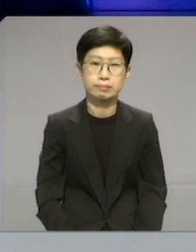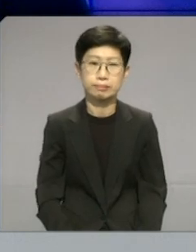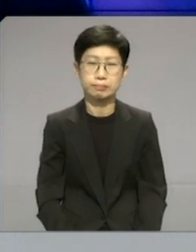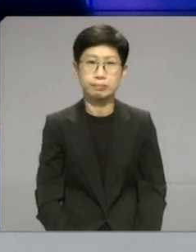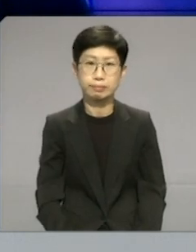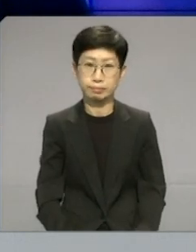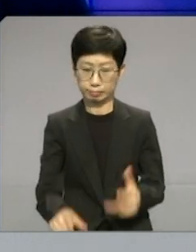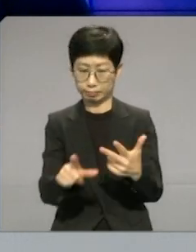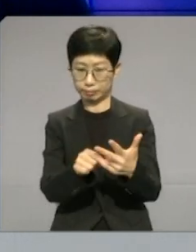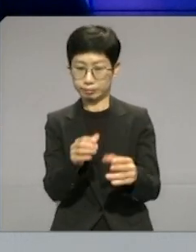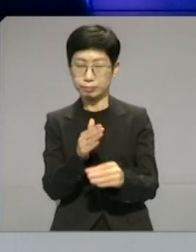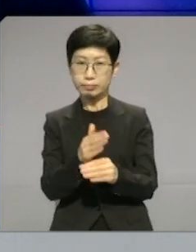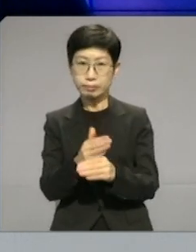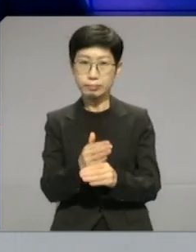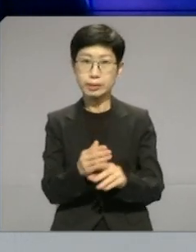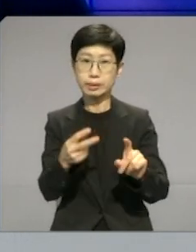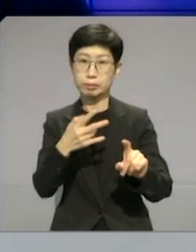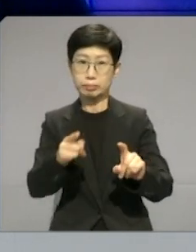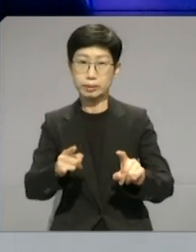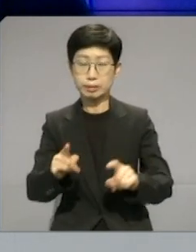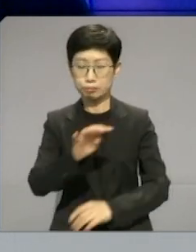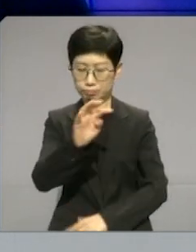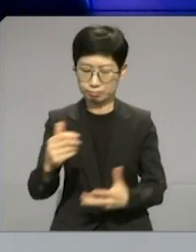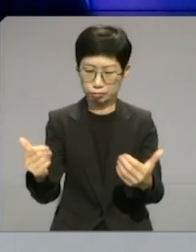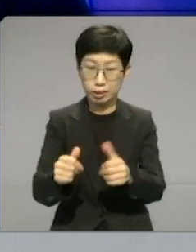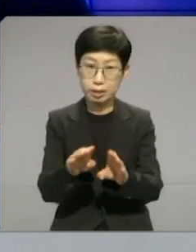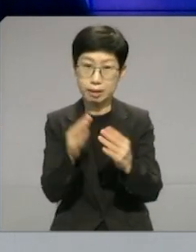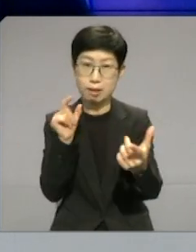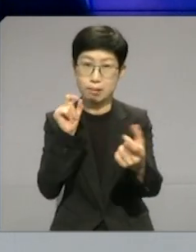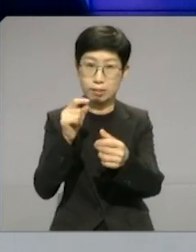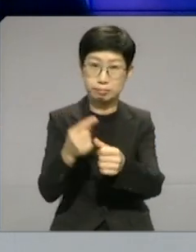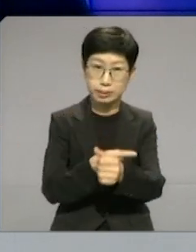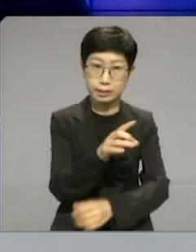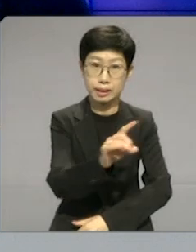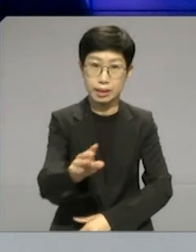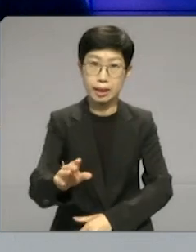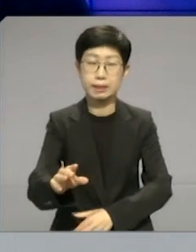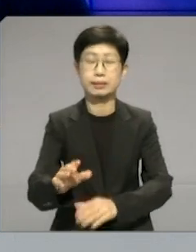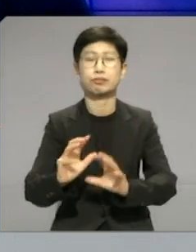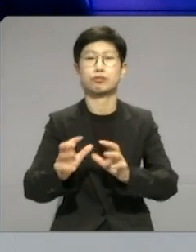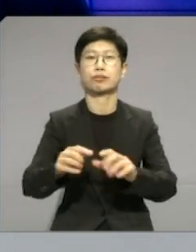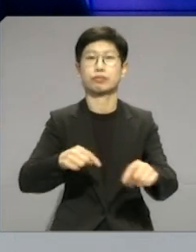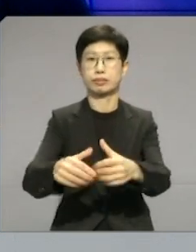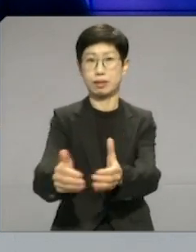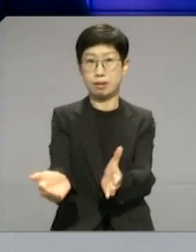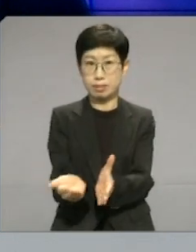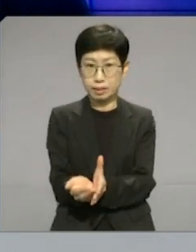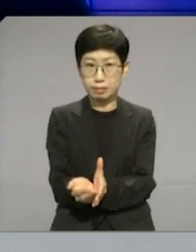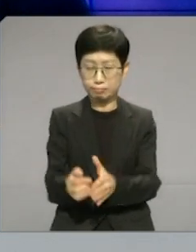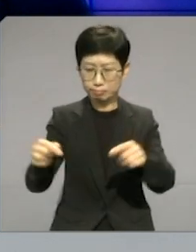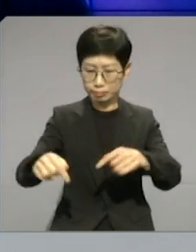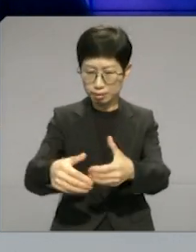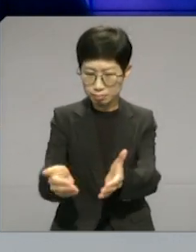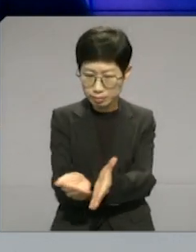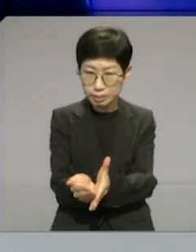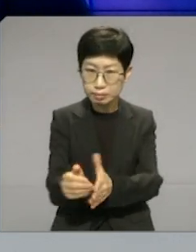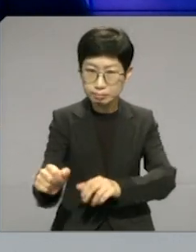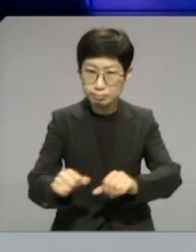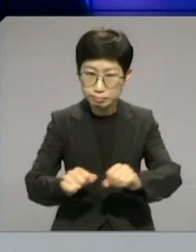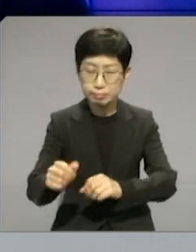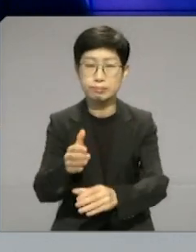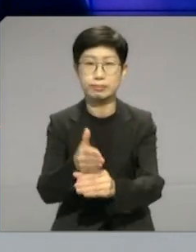이달 중순 제10대 유럽의회 개원을 앞두고 각국 정당들의 정치그룹, 교섭단체 결성 움직임이